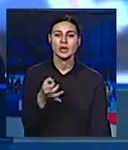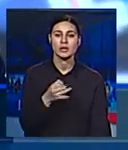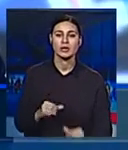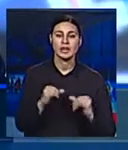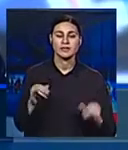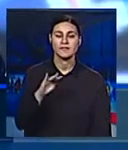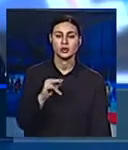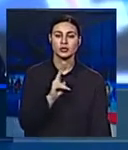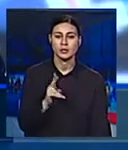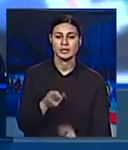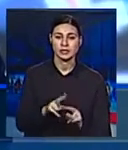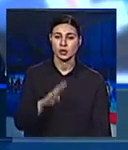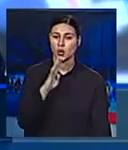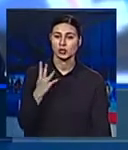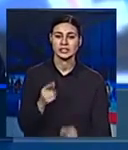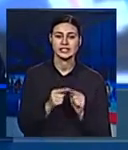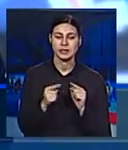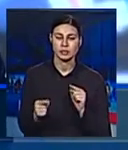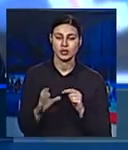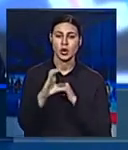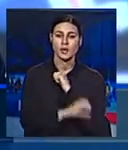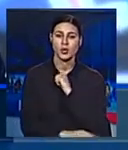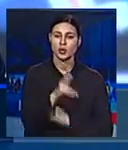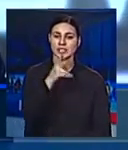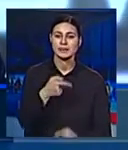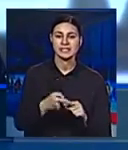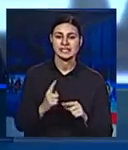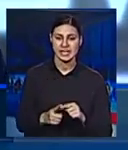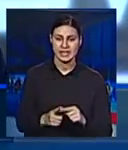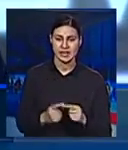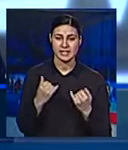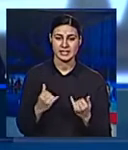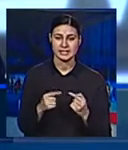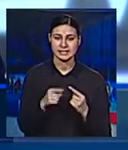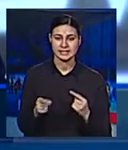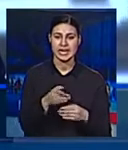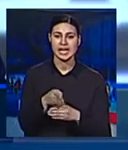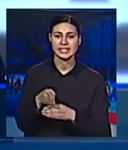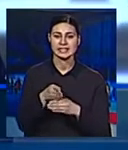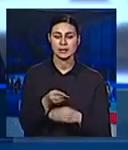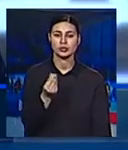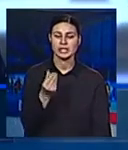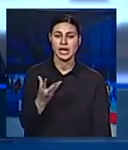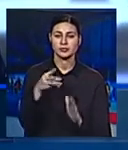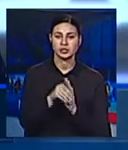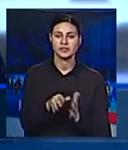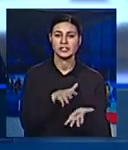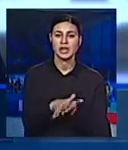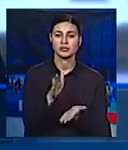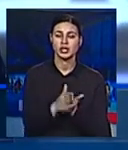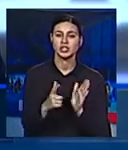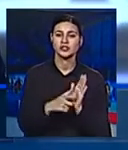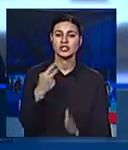ფონდზე, რომლითაც ამ 4 წლის განმავლობაში, ბოლო 3 წლის ნახევრის განმავლობაში, ანუ წლევანდელი განაწილებული თანხების ჩათვლით დახარჯულია